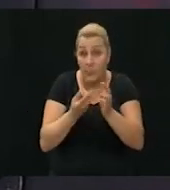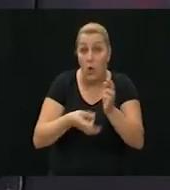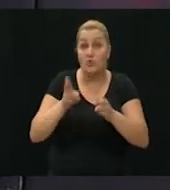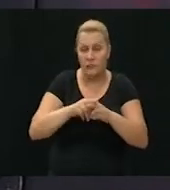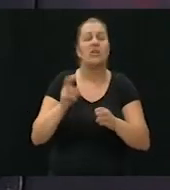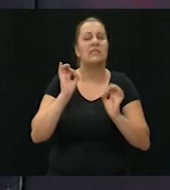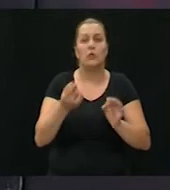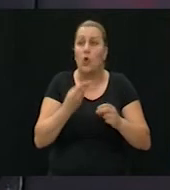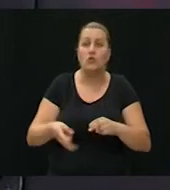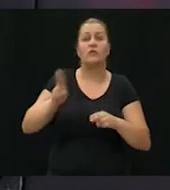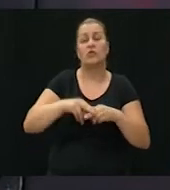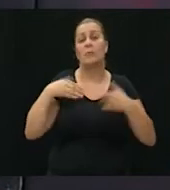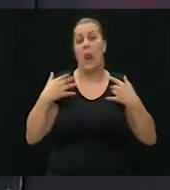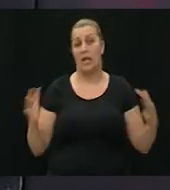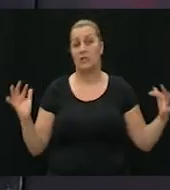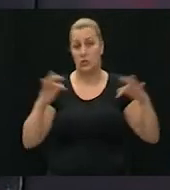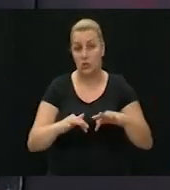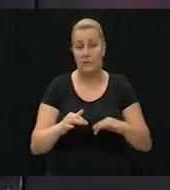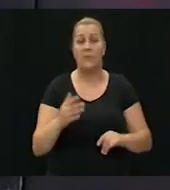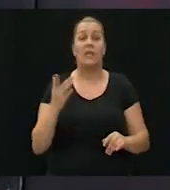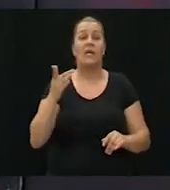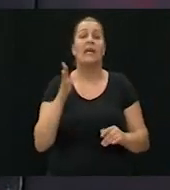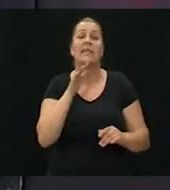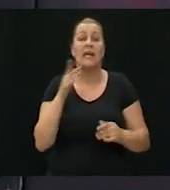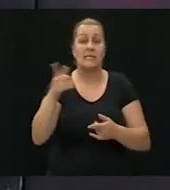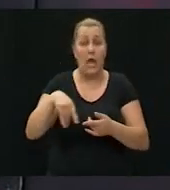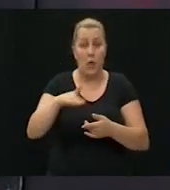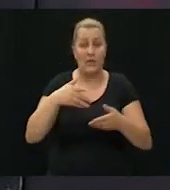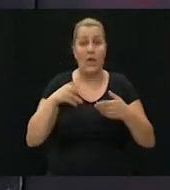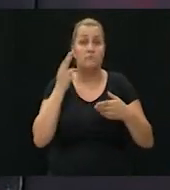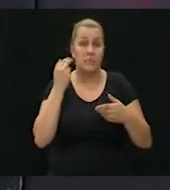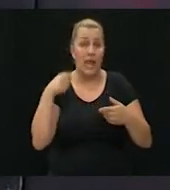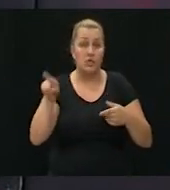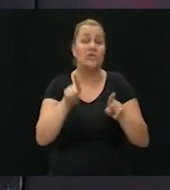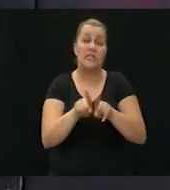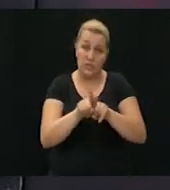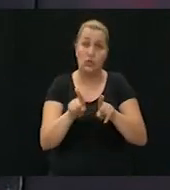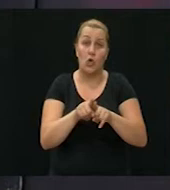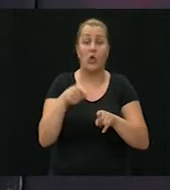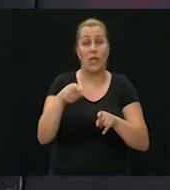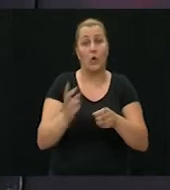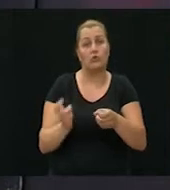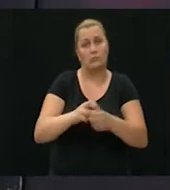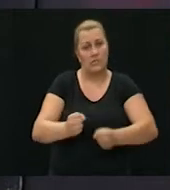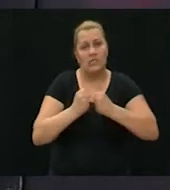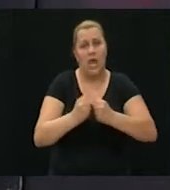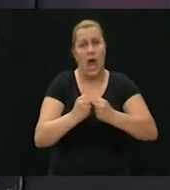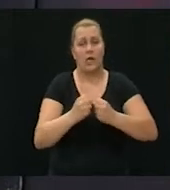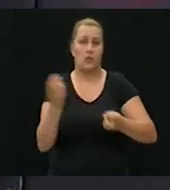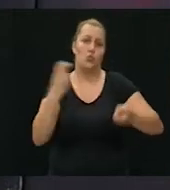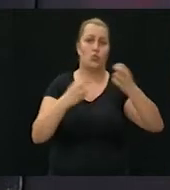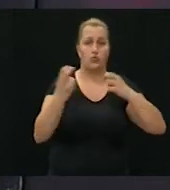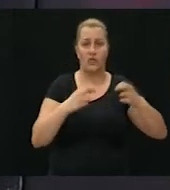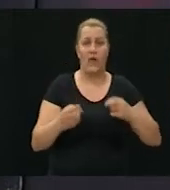ovi uključenje. I naravno, dečki iz Hercegovine koji su bili isto tako jaki sa